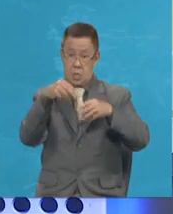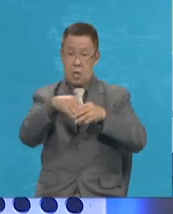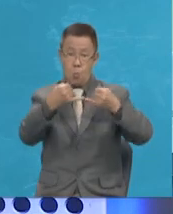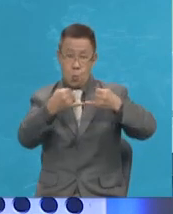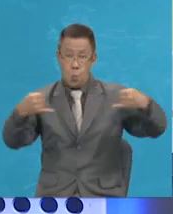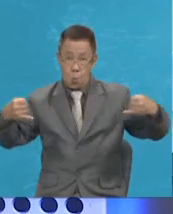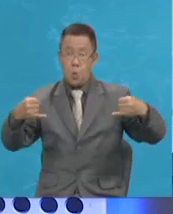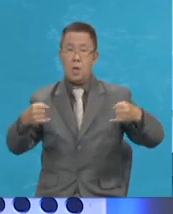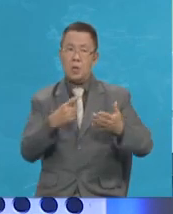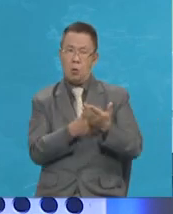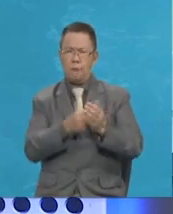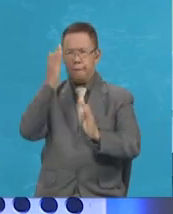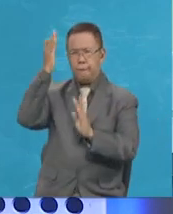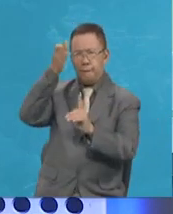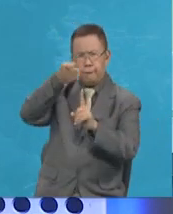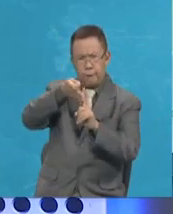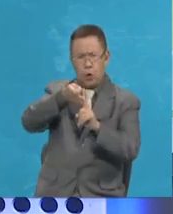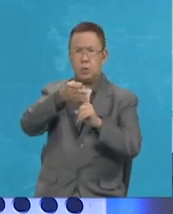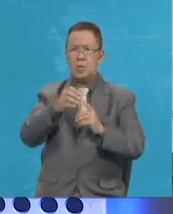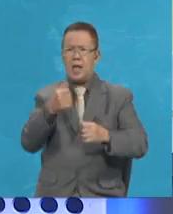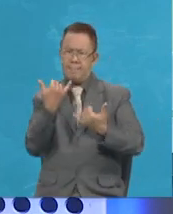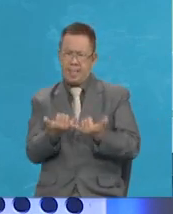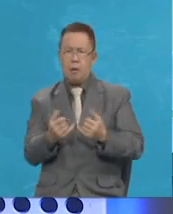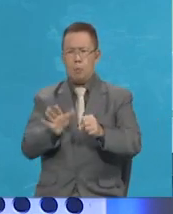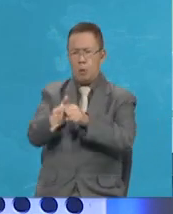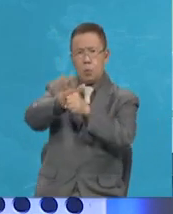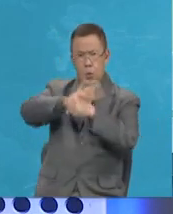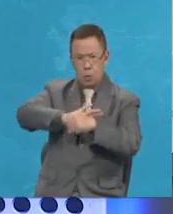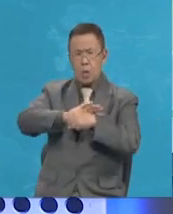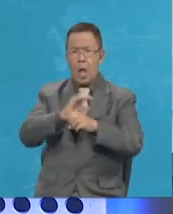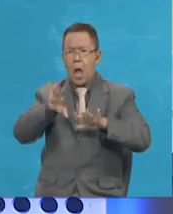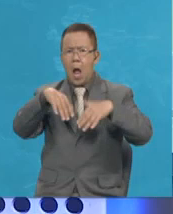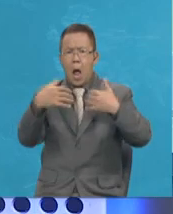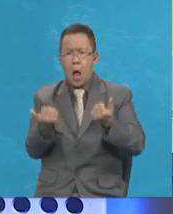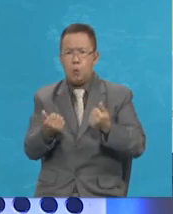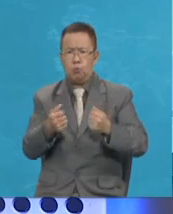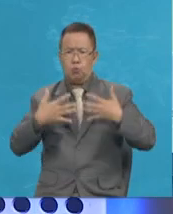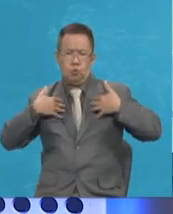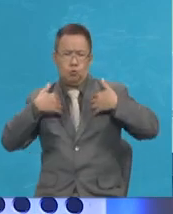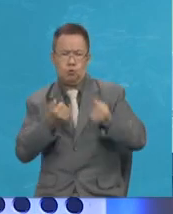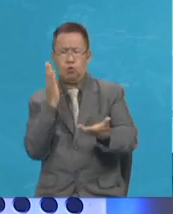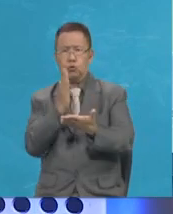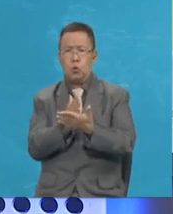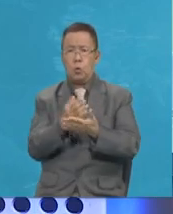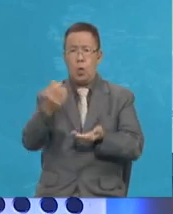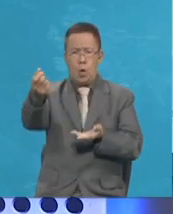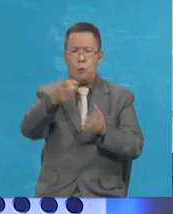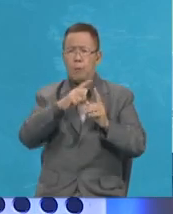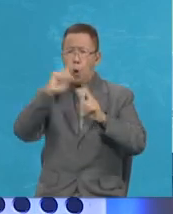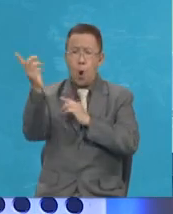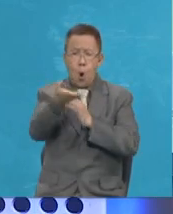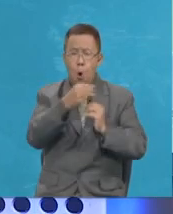talian sesi yang memberi fokus kepada punchy utama akademika Britney Jean daripada jangkitan binatang itu dihadiri oleh delegasi